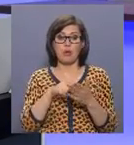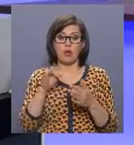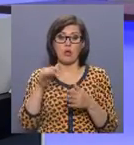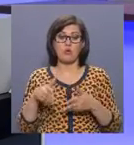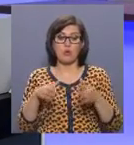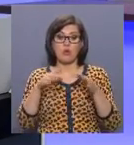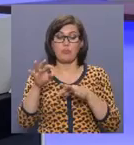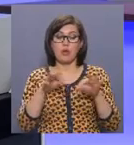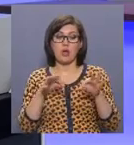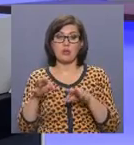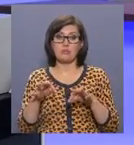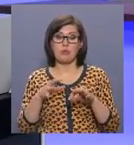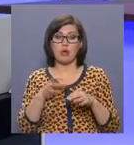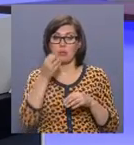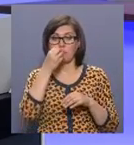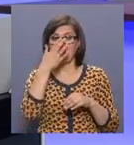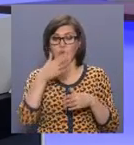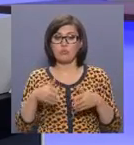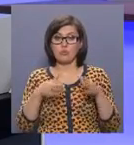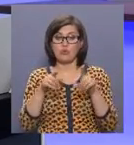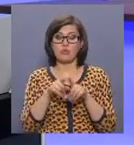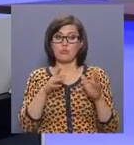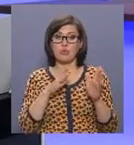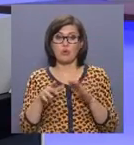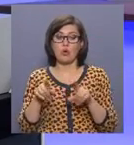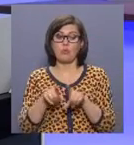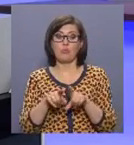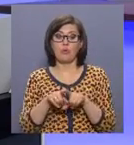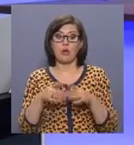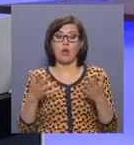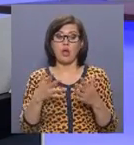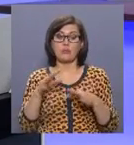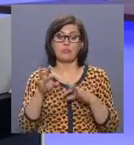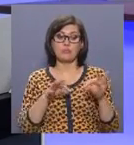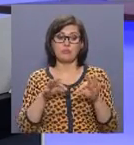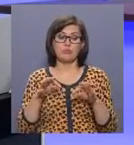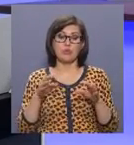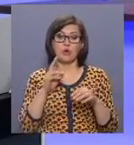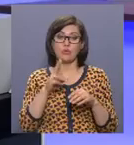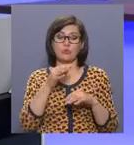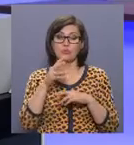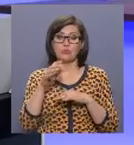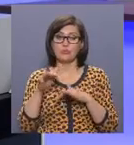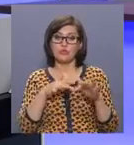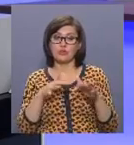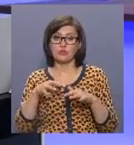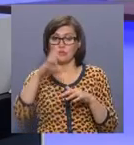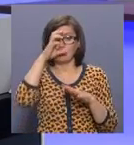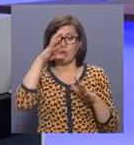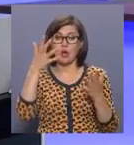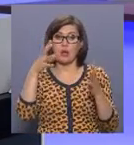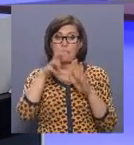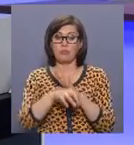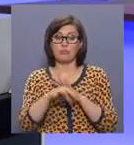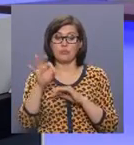жол механизмін арналған. Жапониядағы жол трафигін реттеп отыратын қандай жүйе және бұл механизм елімізге қалай